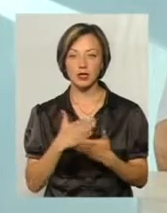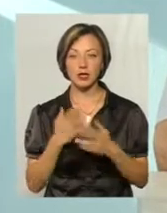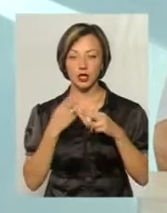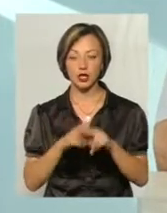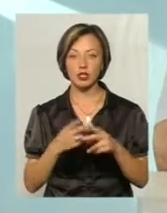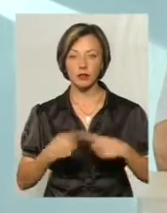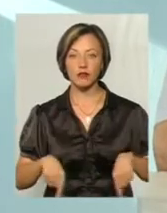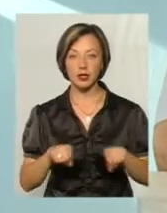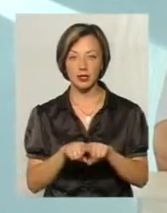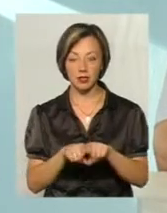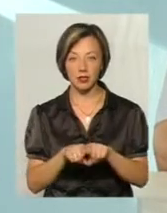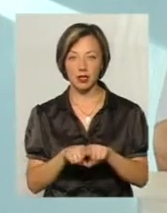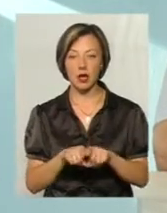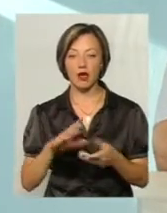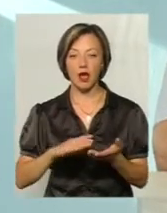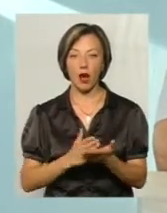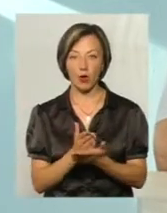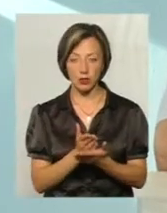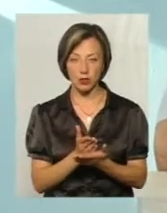технічний відділ якості,